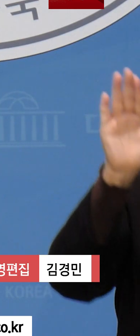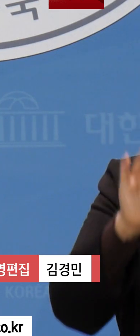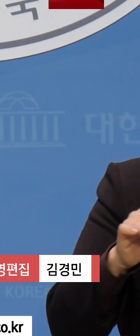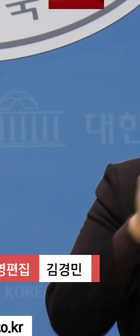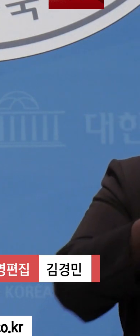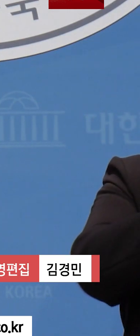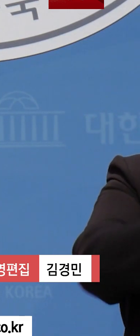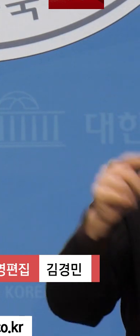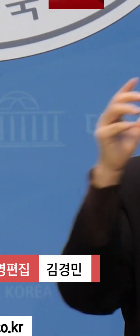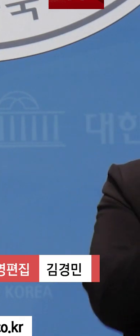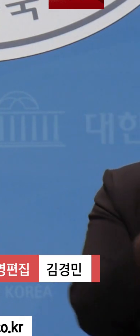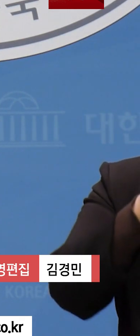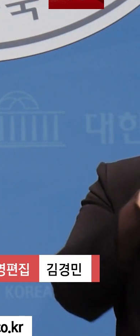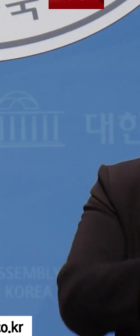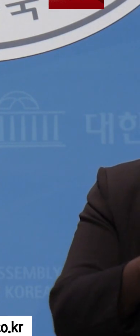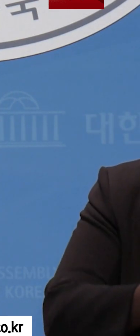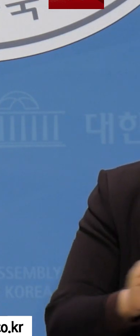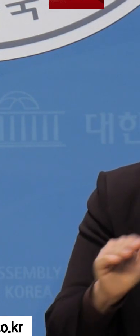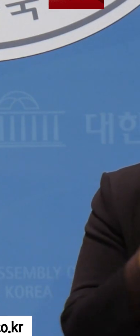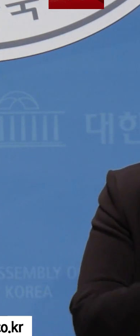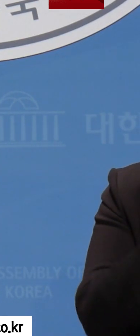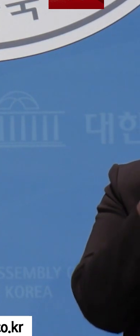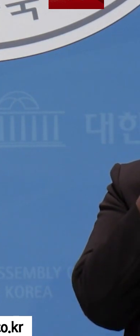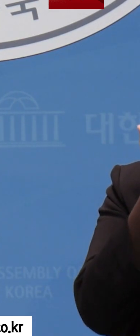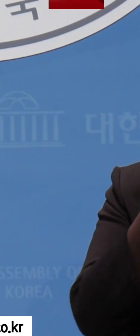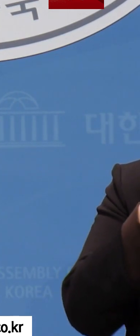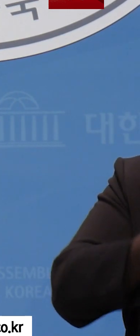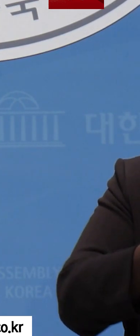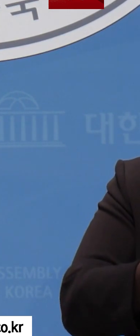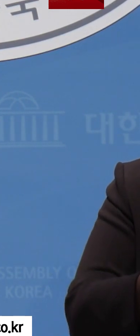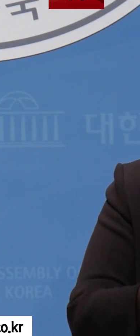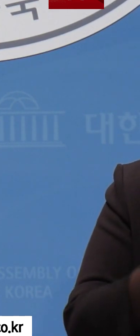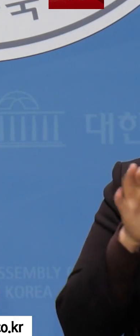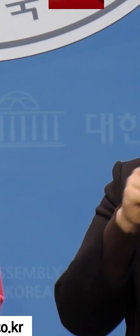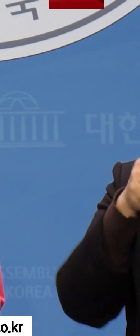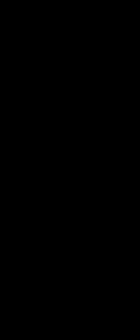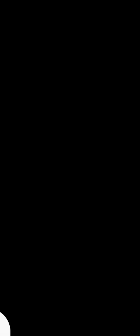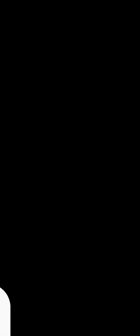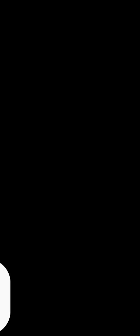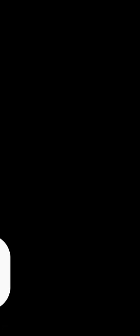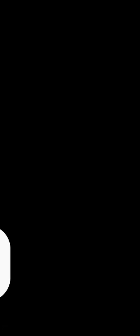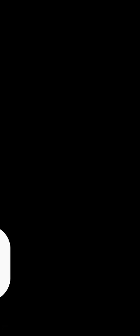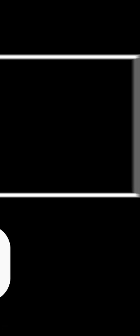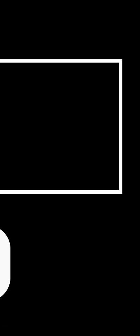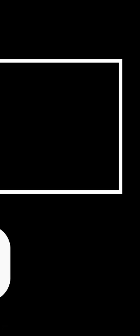지역 소멸 문제 해결이 여기에 달렸습니다. 감사합니다. 김영선입니다.